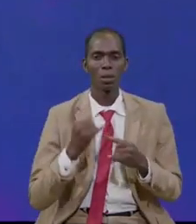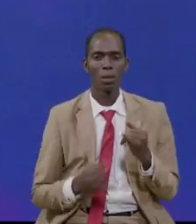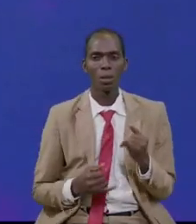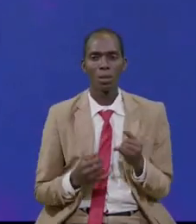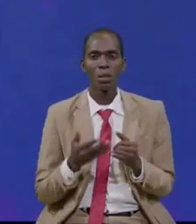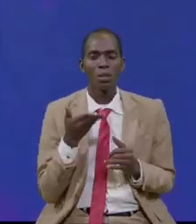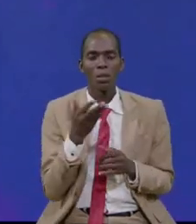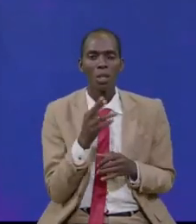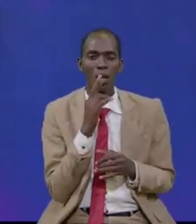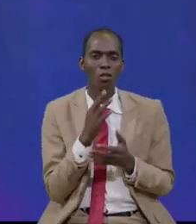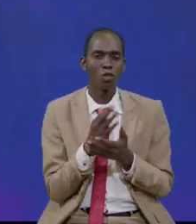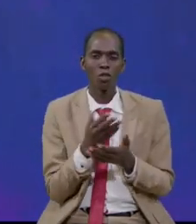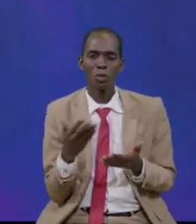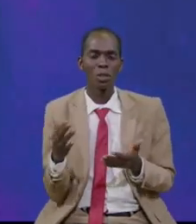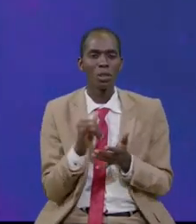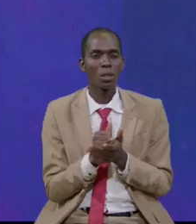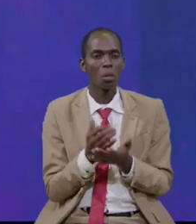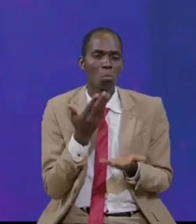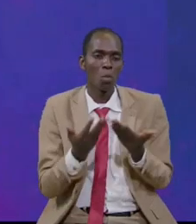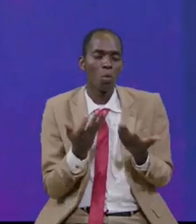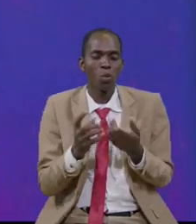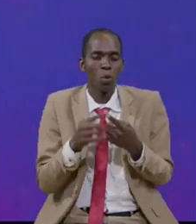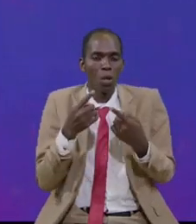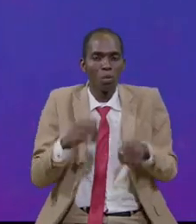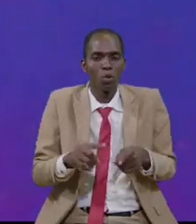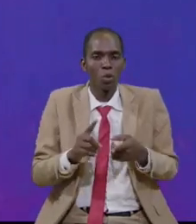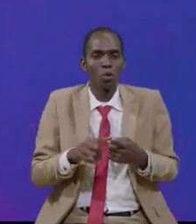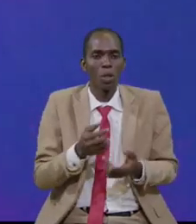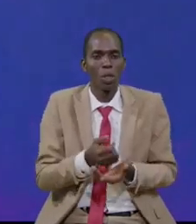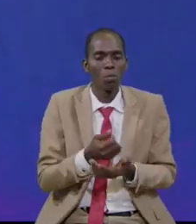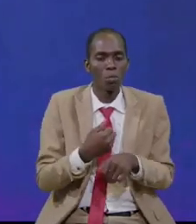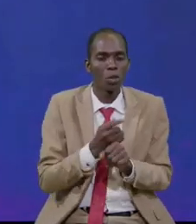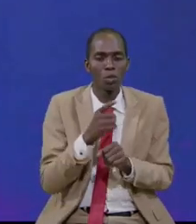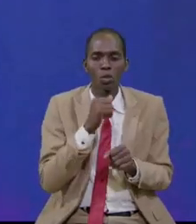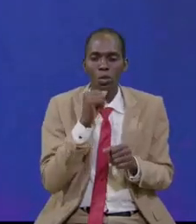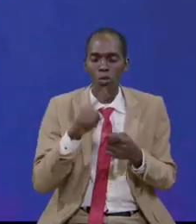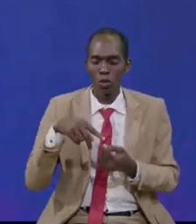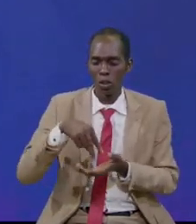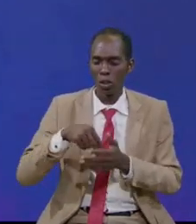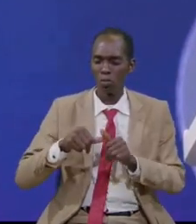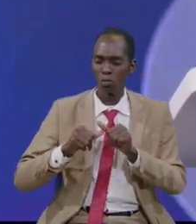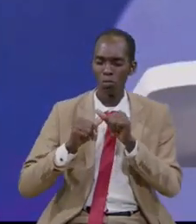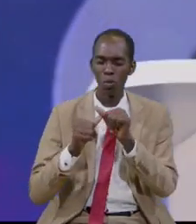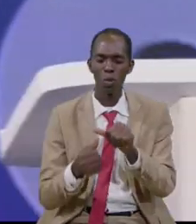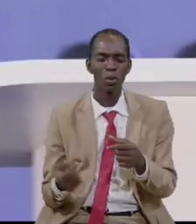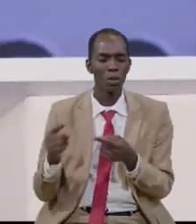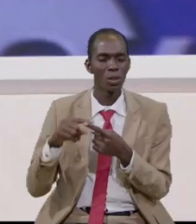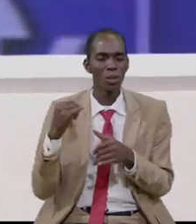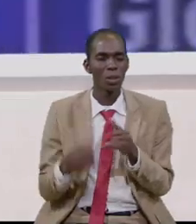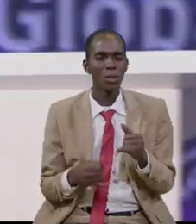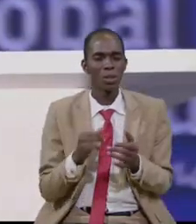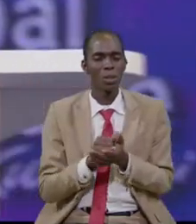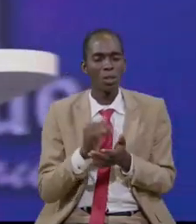vont vouloir t'amener à ne pas tenir fermement ta conviction, le commencement de la conversion et